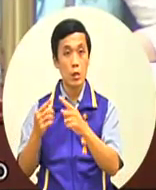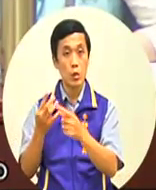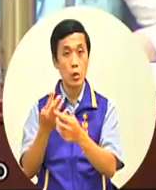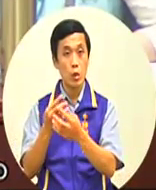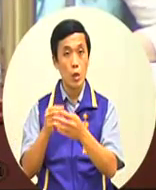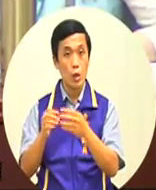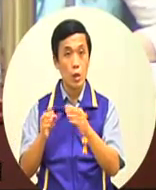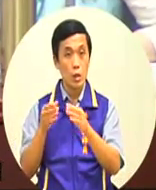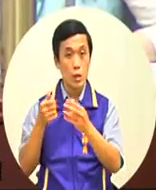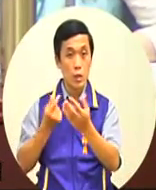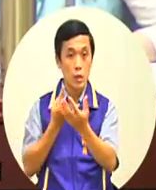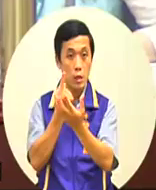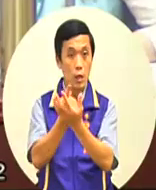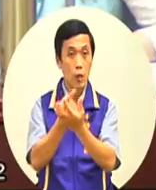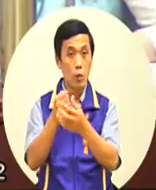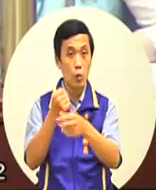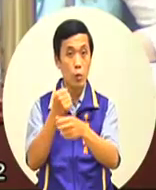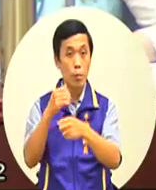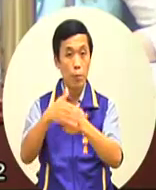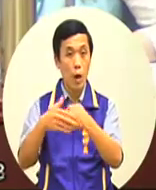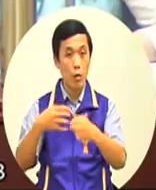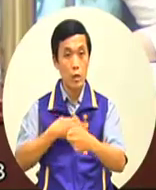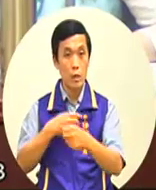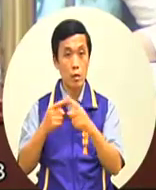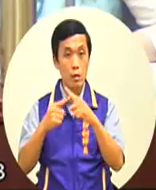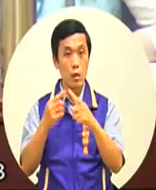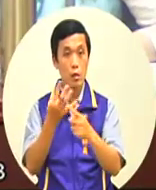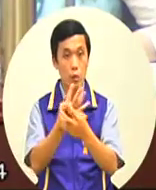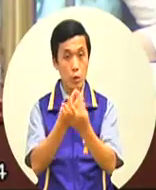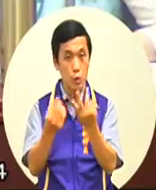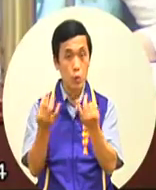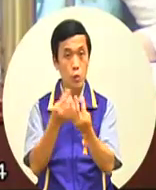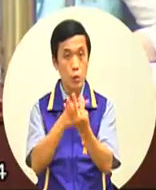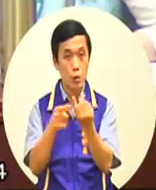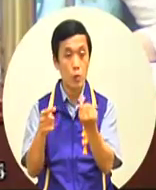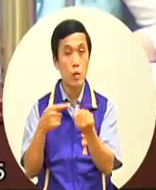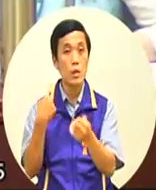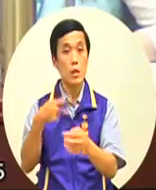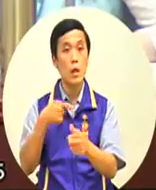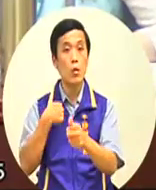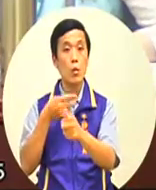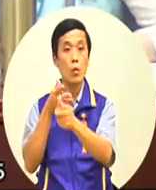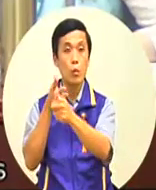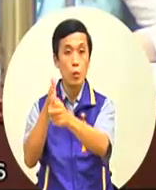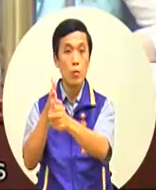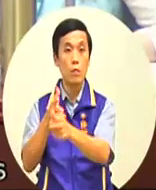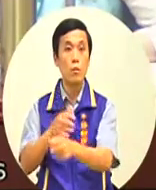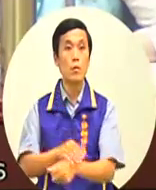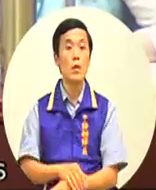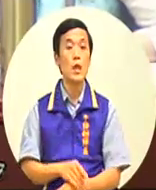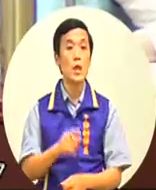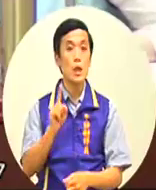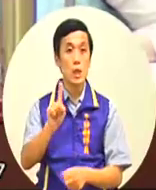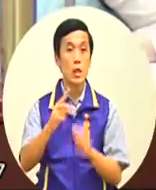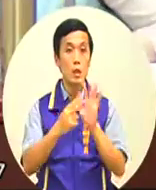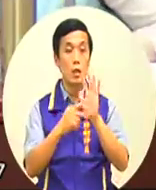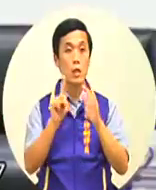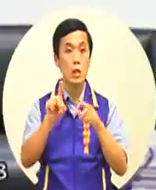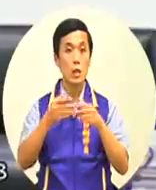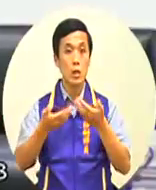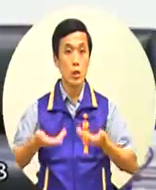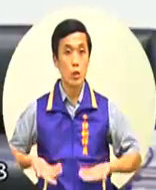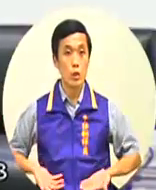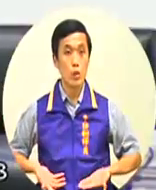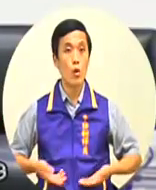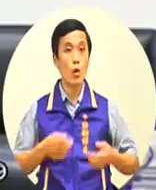数。 可以。 好。 另外，我来请教你哈，一例一休，然后配合取消